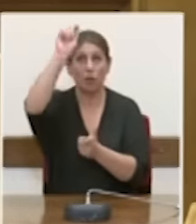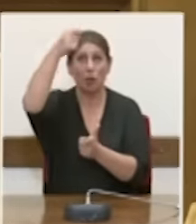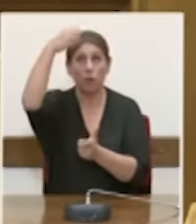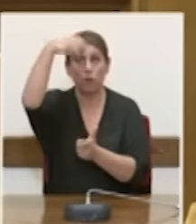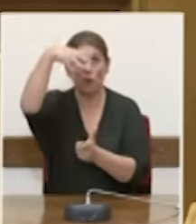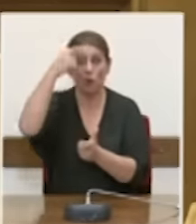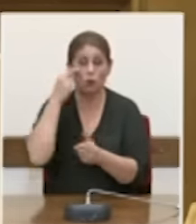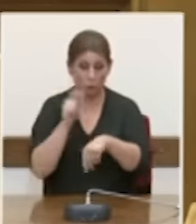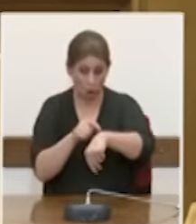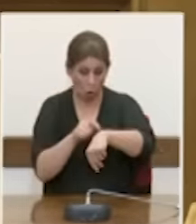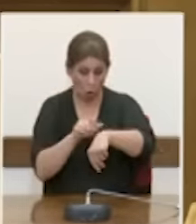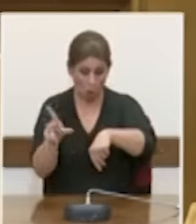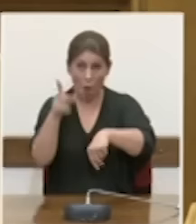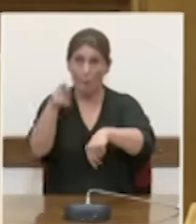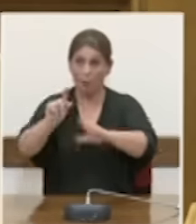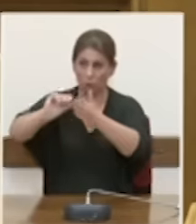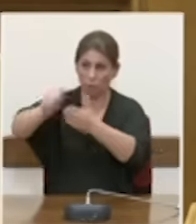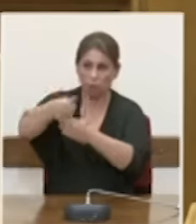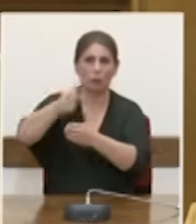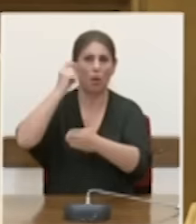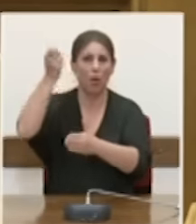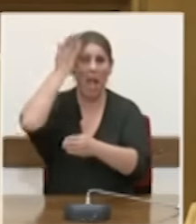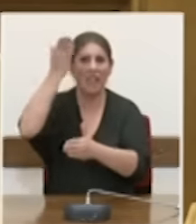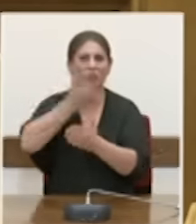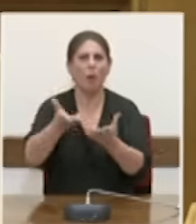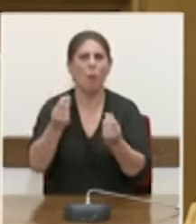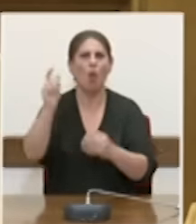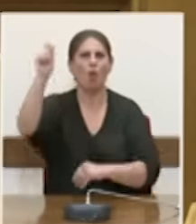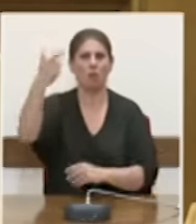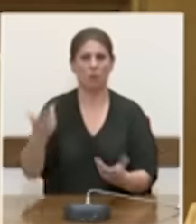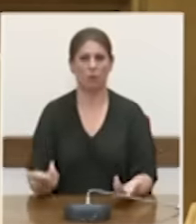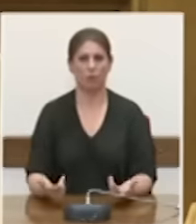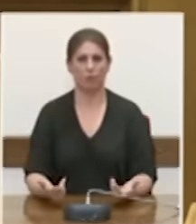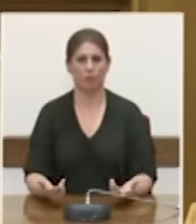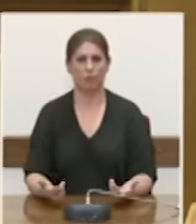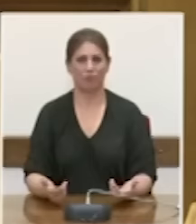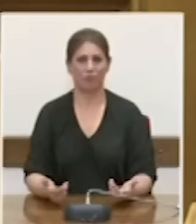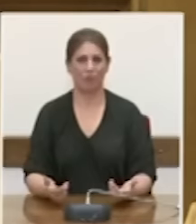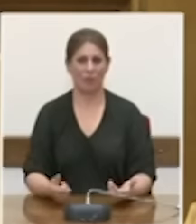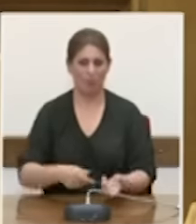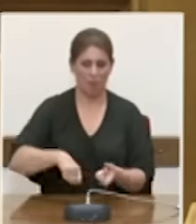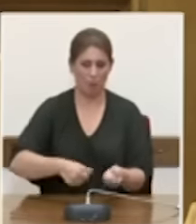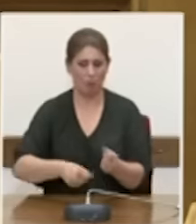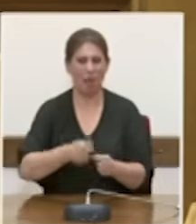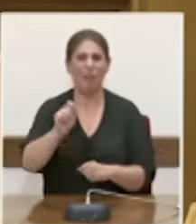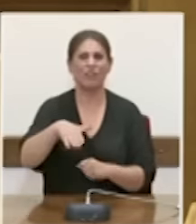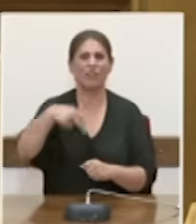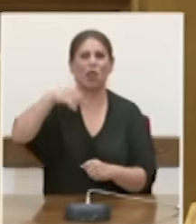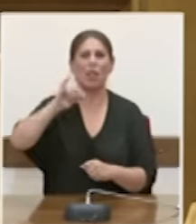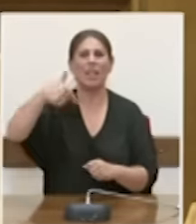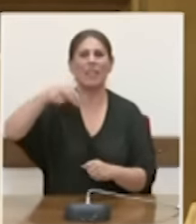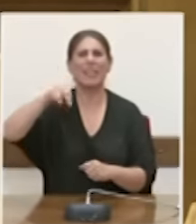με το χρονόμετρο λόγω των πολύ υψηλών τιμών. Το θάψιμο του φθηνού λιγνίτη που έχει σε αυθονία η